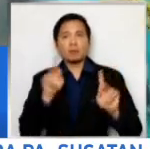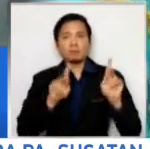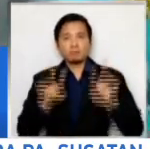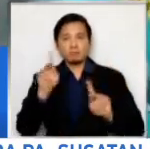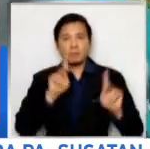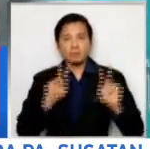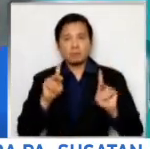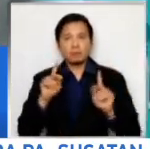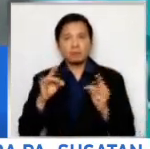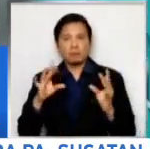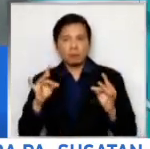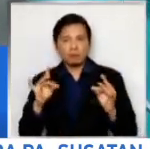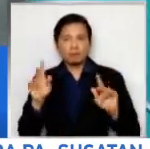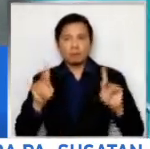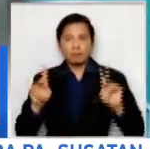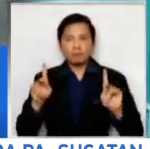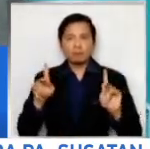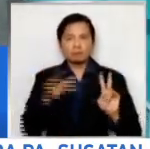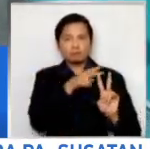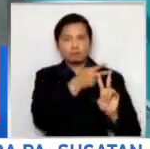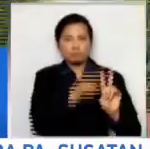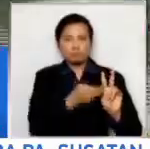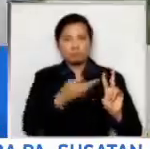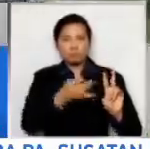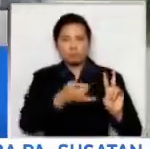Isang person of interest na ang inimbitahan ng mga pulis.